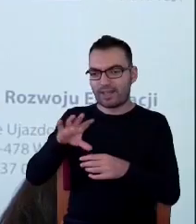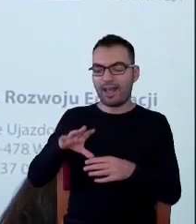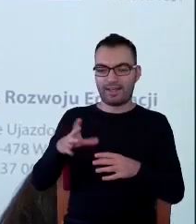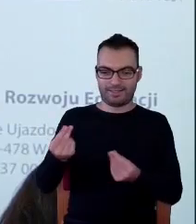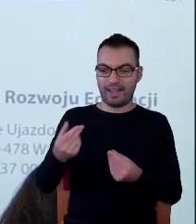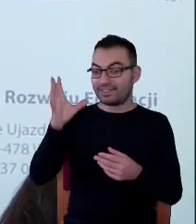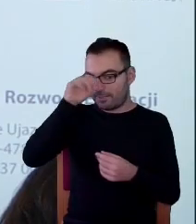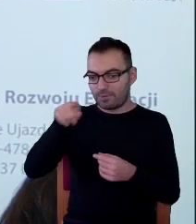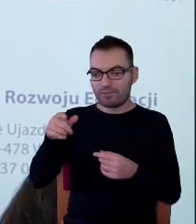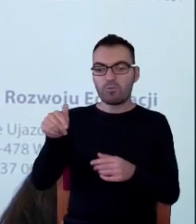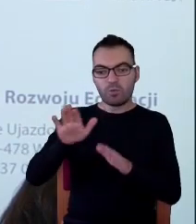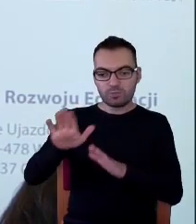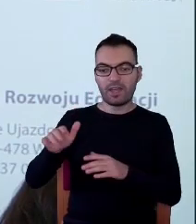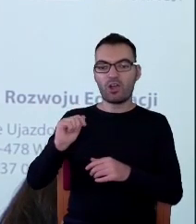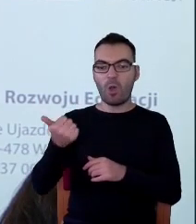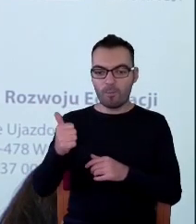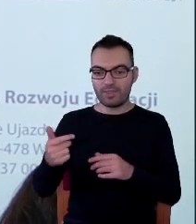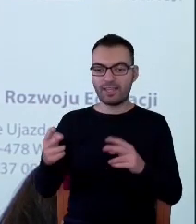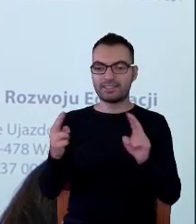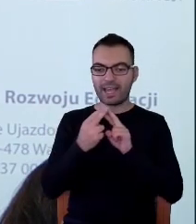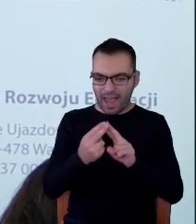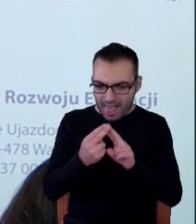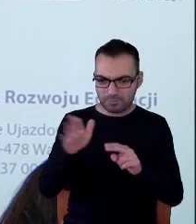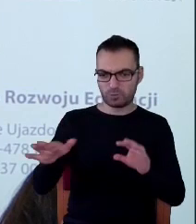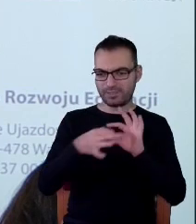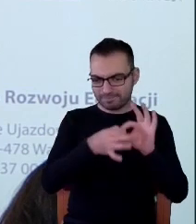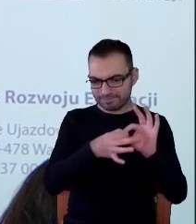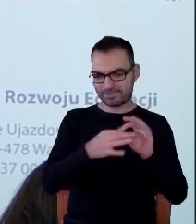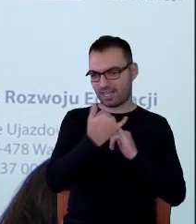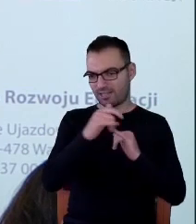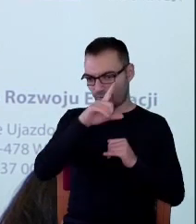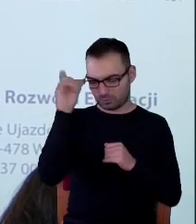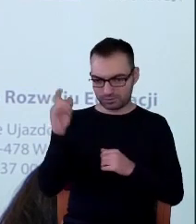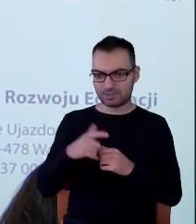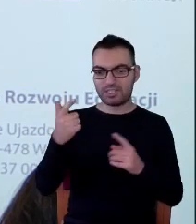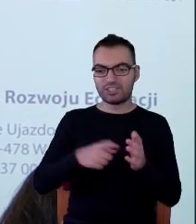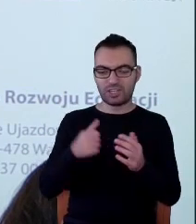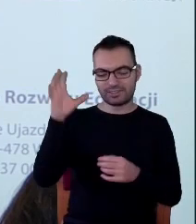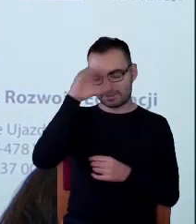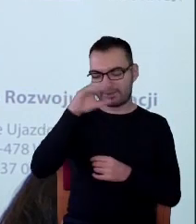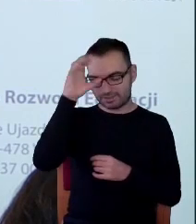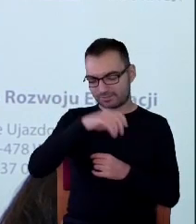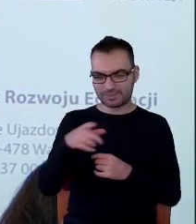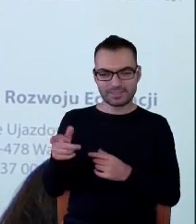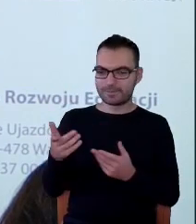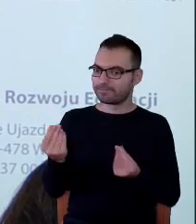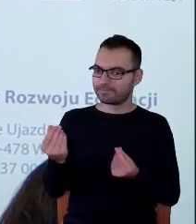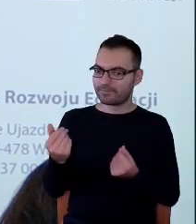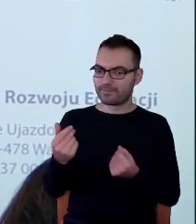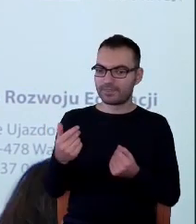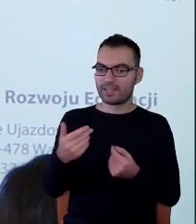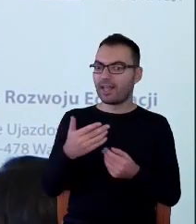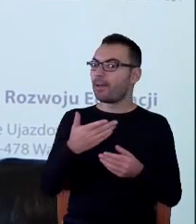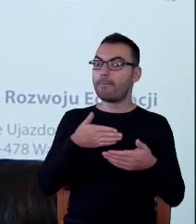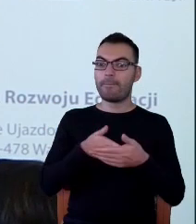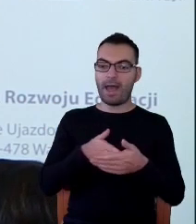niego jest nabywanie kompetencji, relacji społecznych, komunikowanie się z innymi i zapominamy o tym, że czasami nie likwidujemy